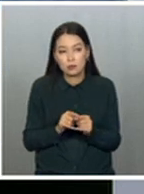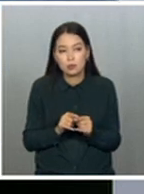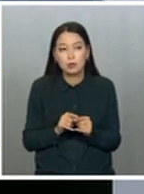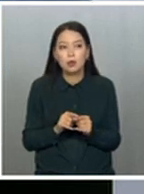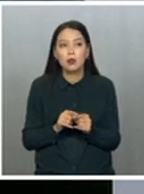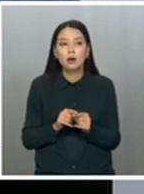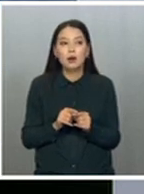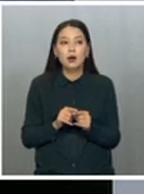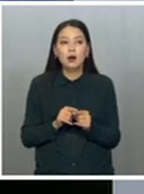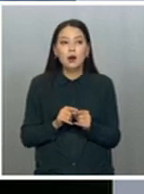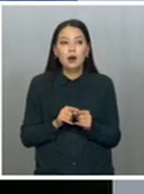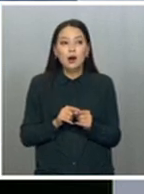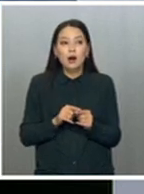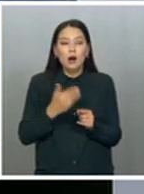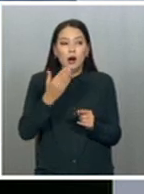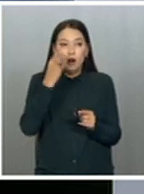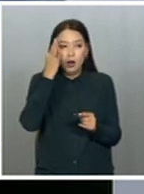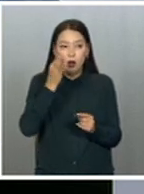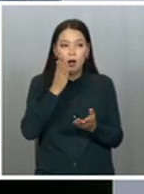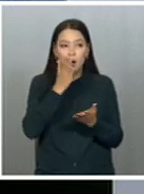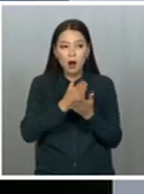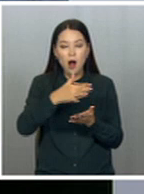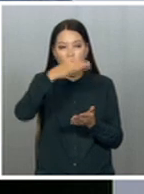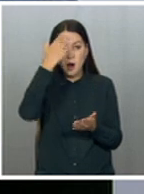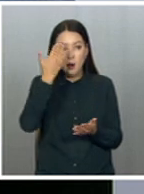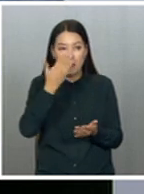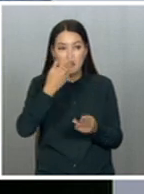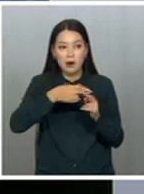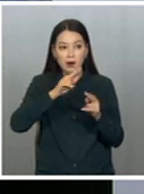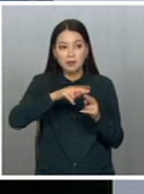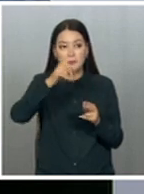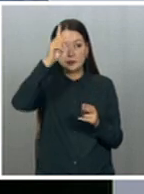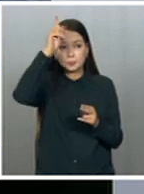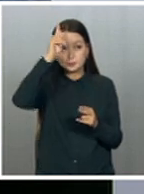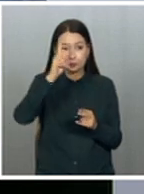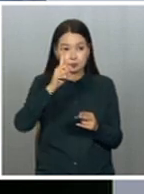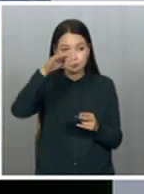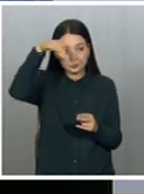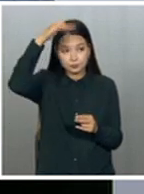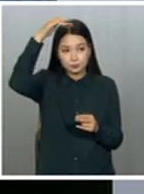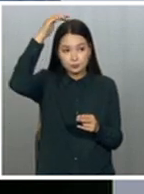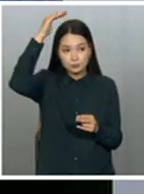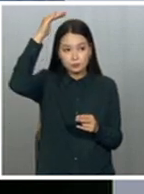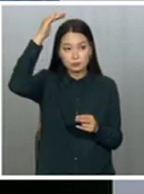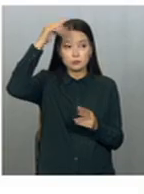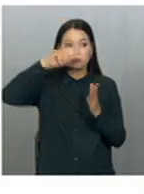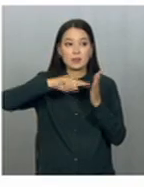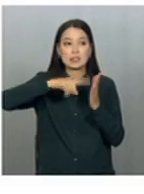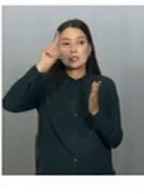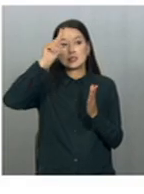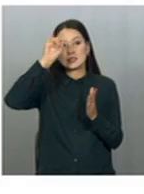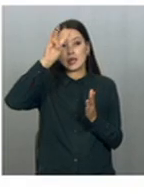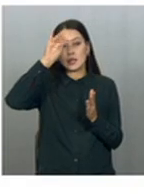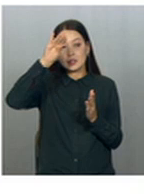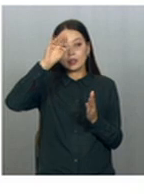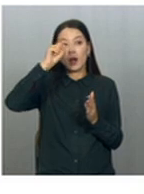болсақ. Тік сызықтың аспан сферасының жоғарғы нүктесімен қиылысу нүктесі зенит деп аталады, ал оның